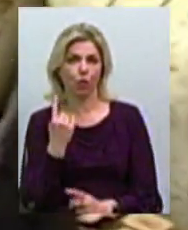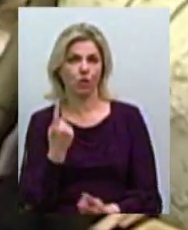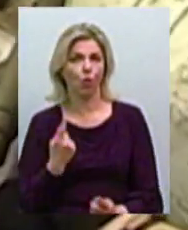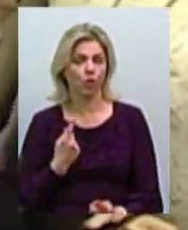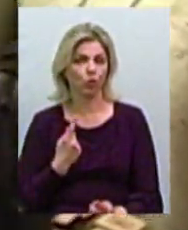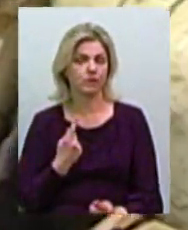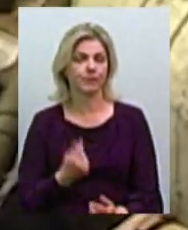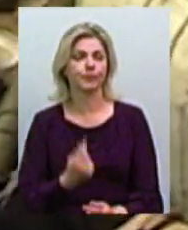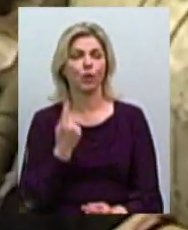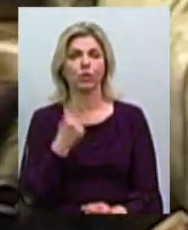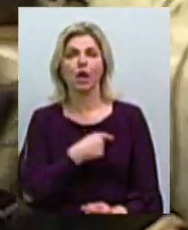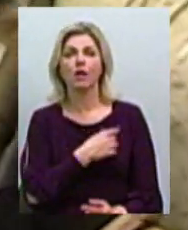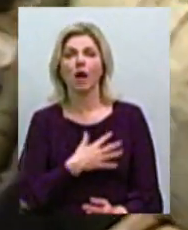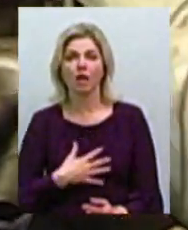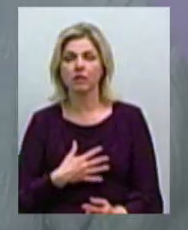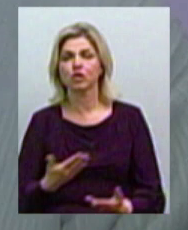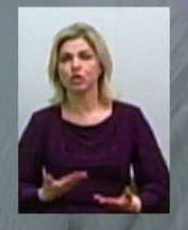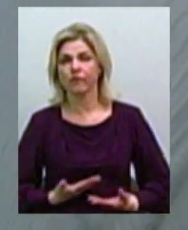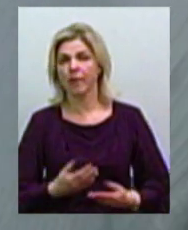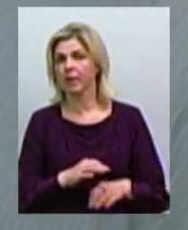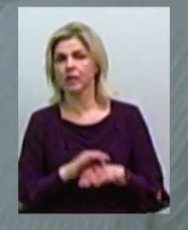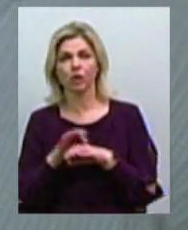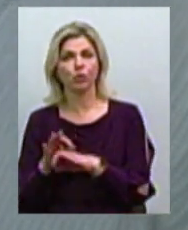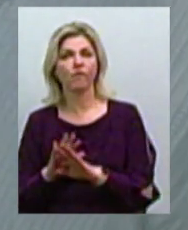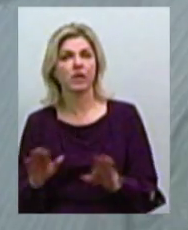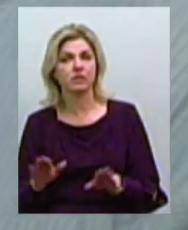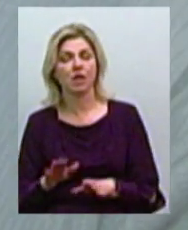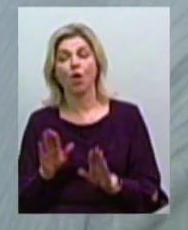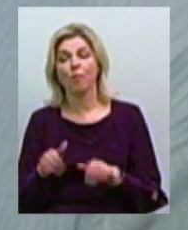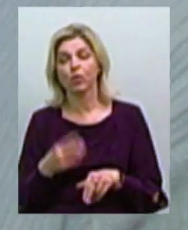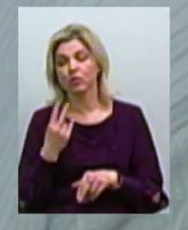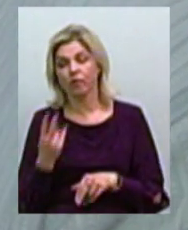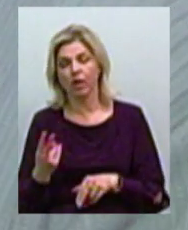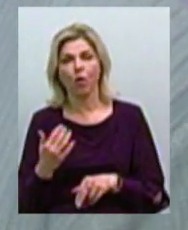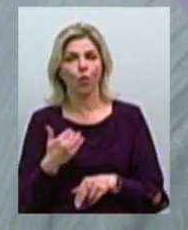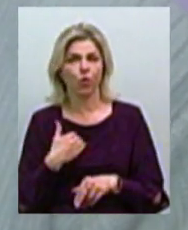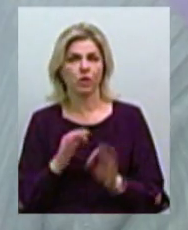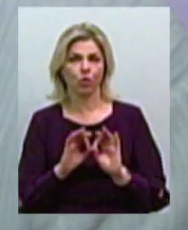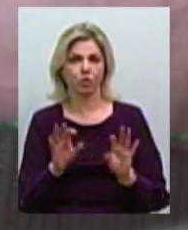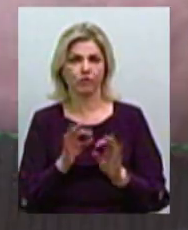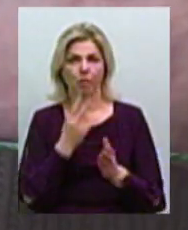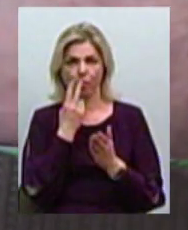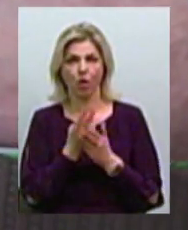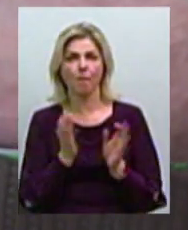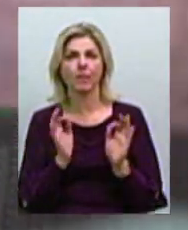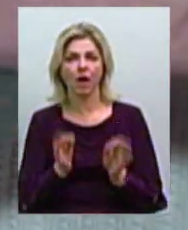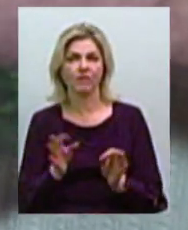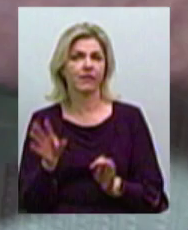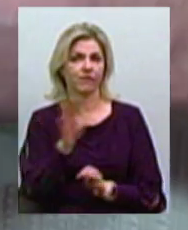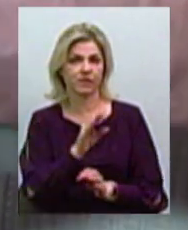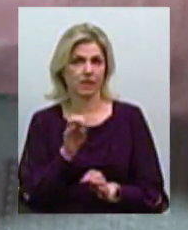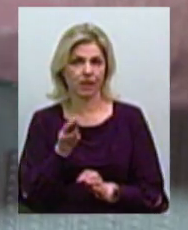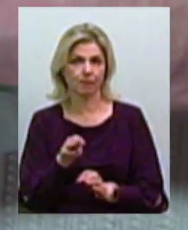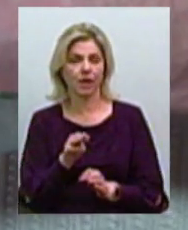поранених батальйону «Донбас» живим не довезли. Після побаченого, каже, хотів розповісти і показати правду всім. Нарис Олега